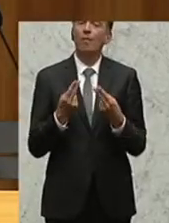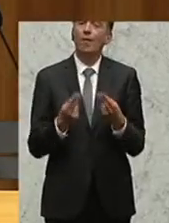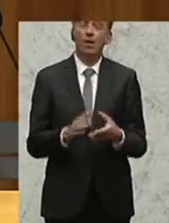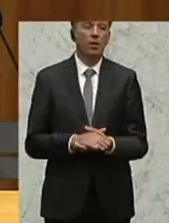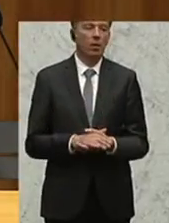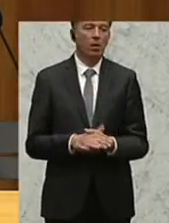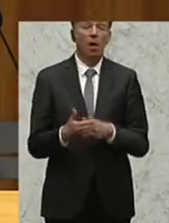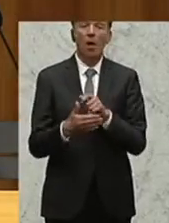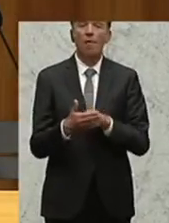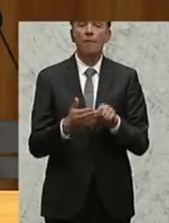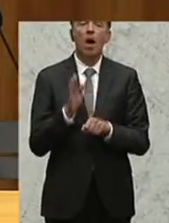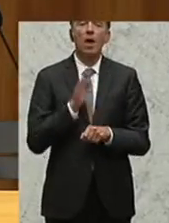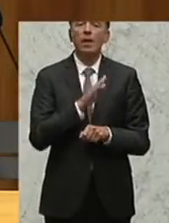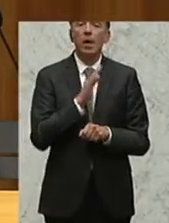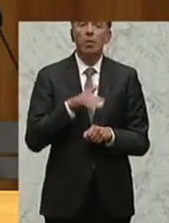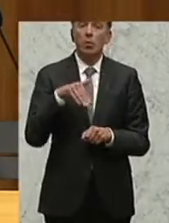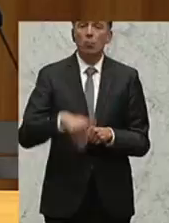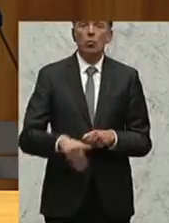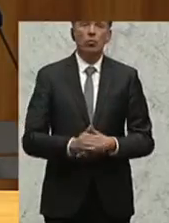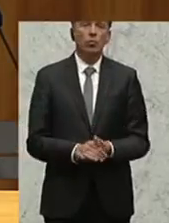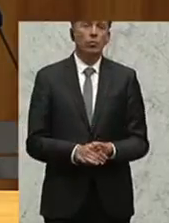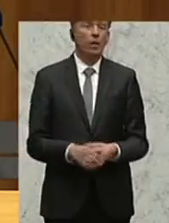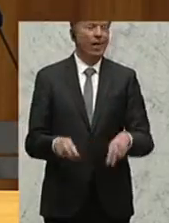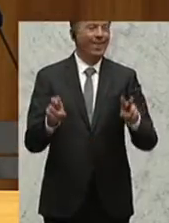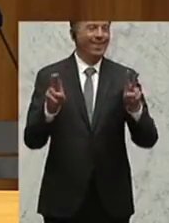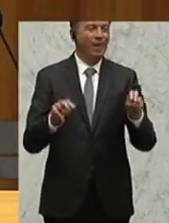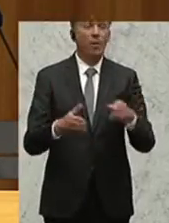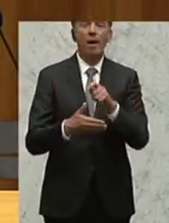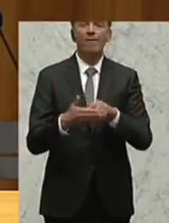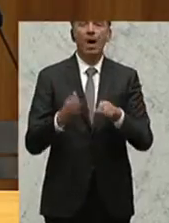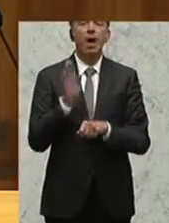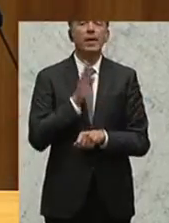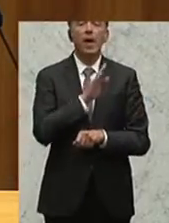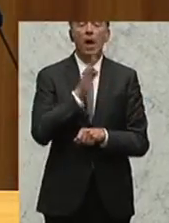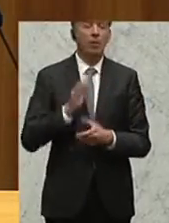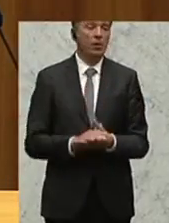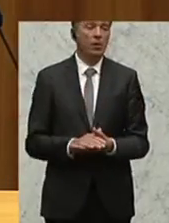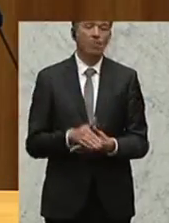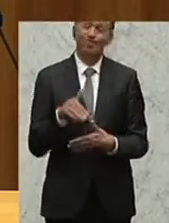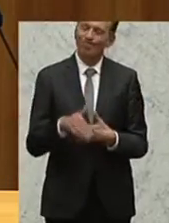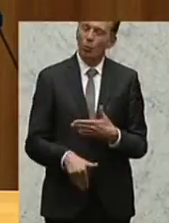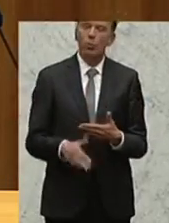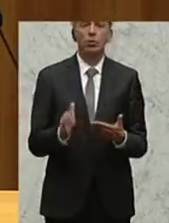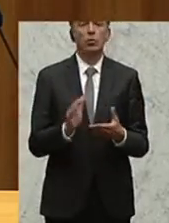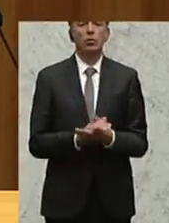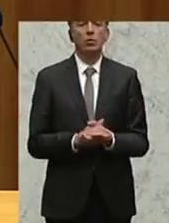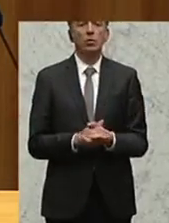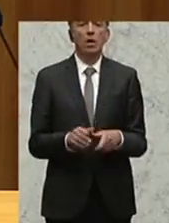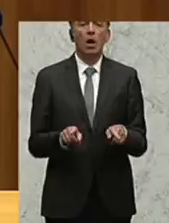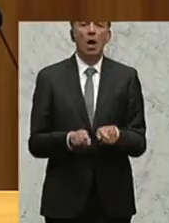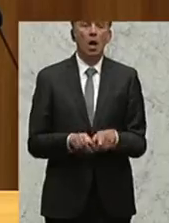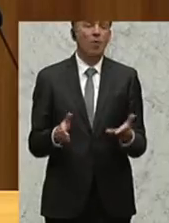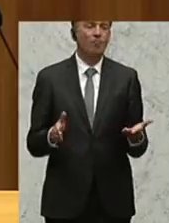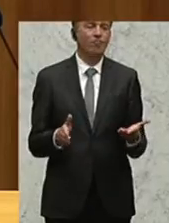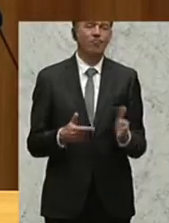das Wahlgeheimnis gewahrt bleibt. Und beim Thema Wahlgeheimnis komme ich nicht umhin, um auf ebenso